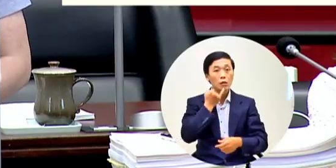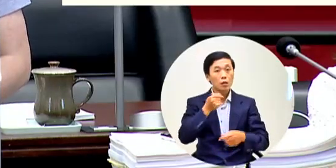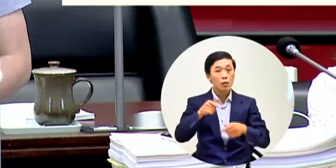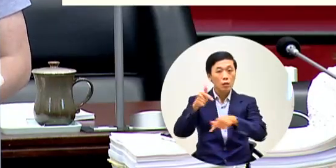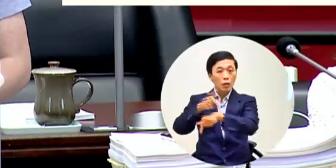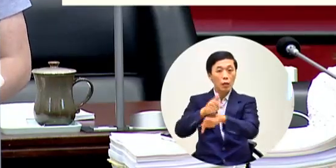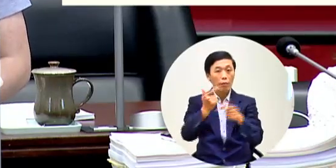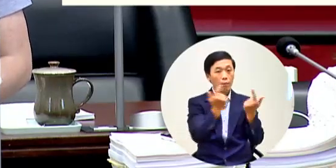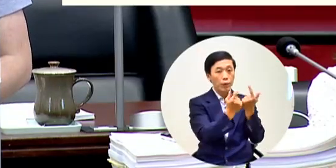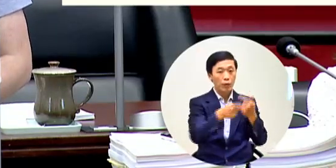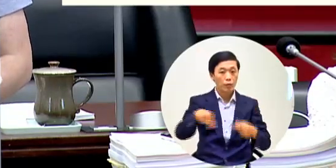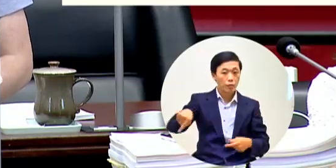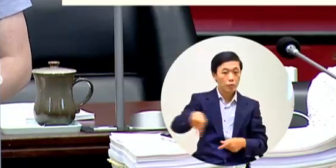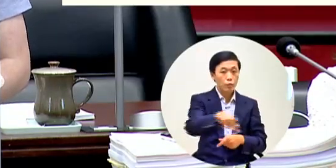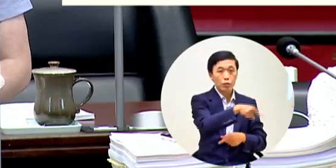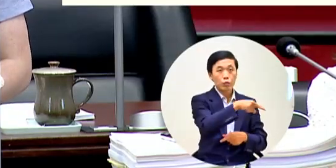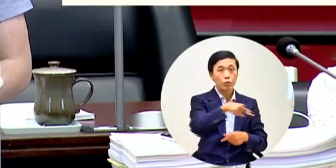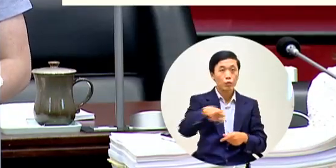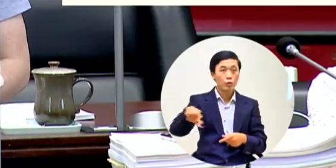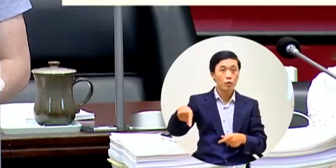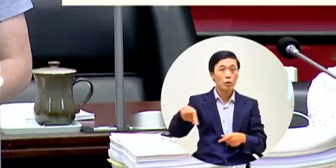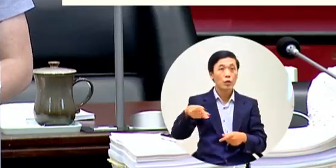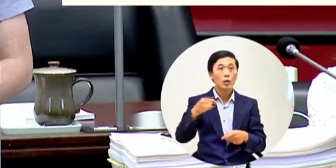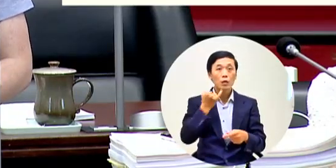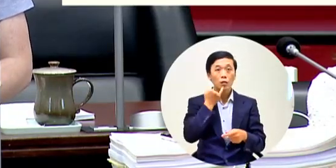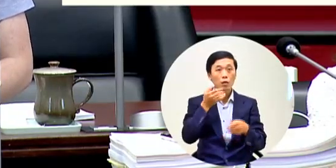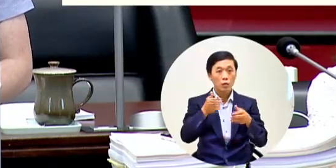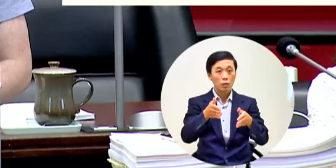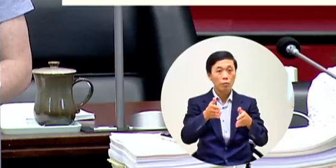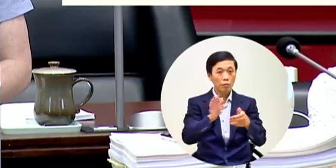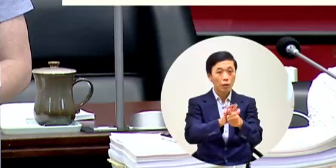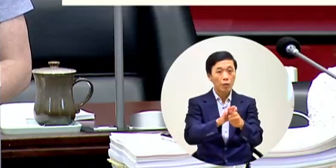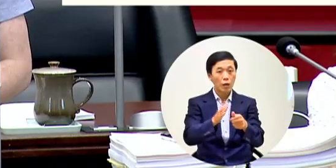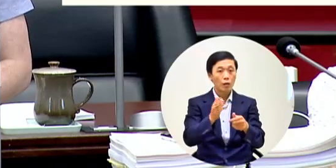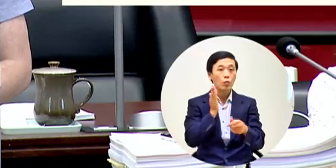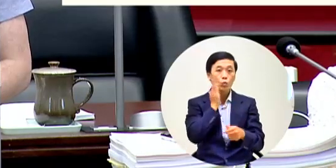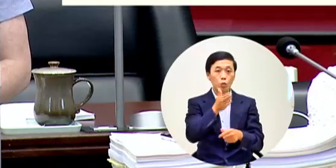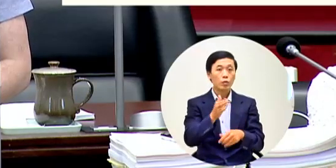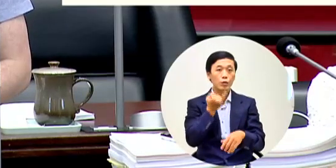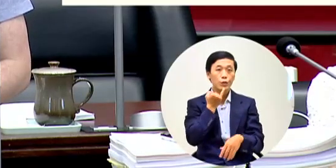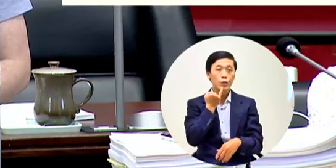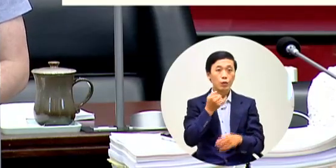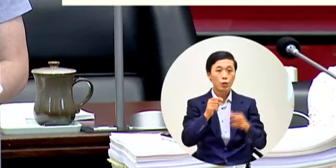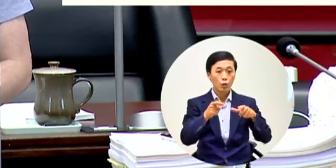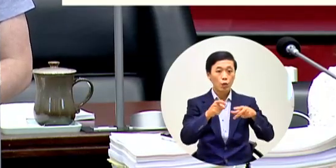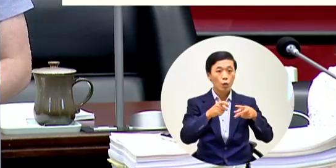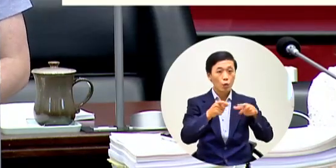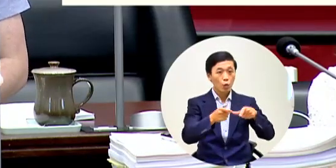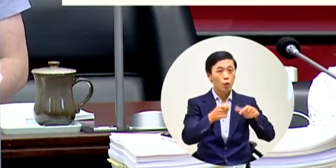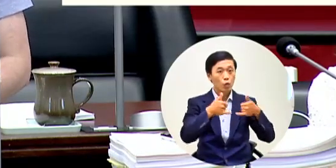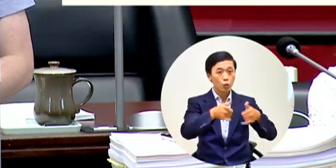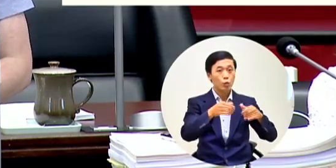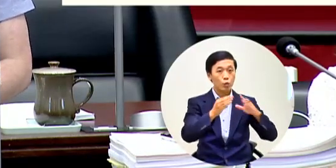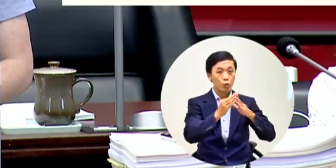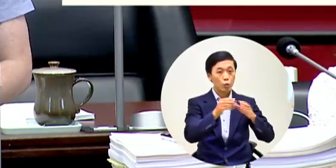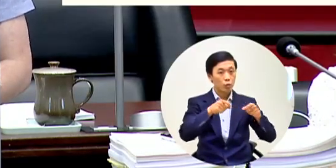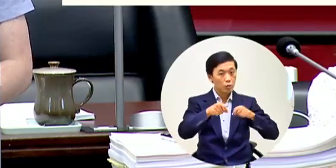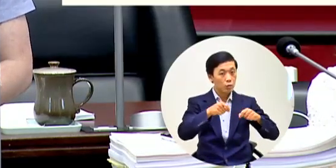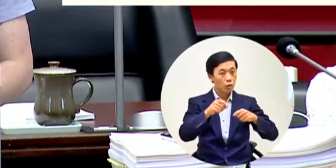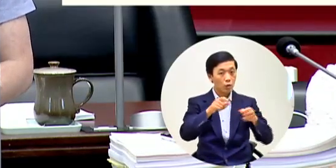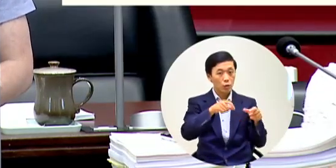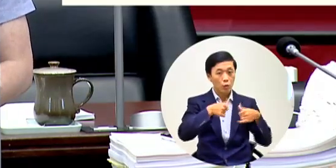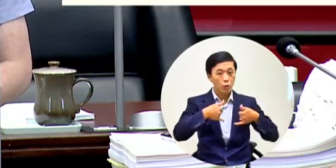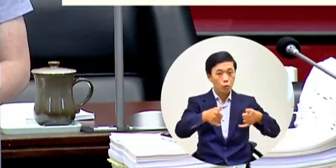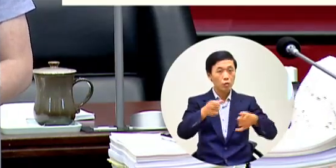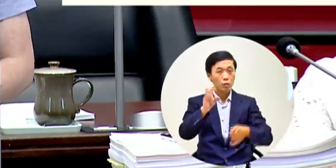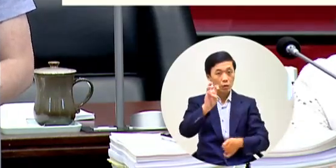哦，拢会甲相通啊。那在公务局规划有39条，那我想要